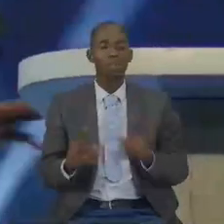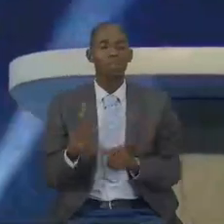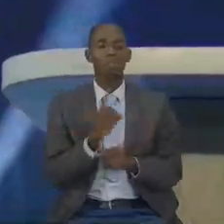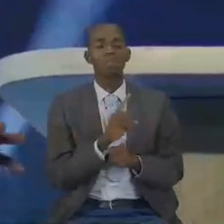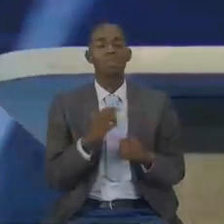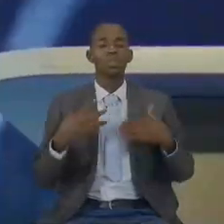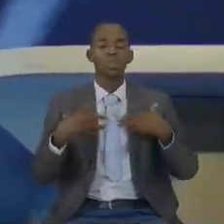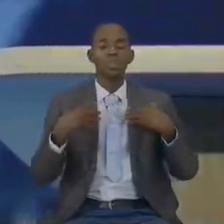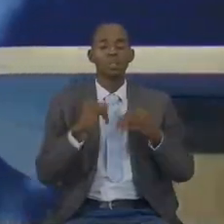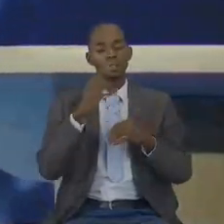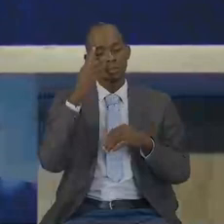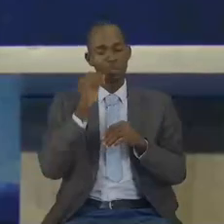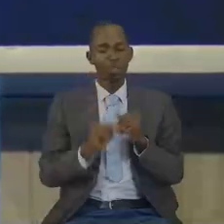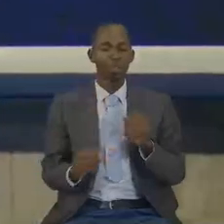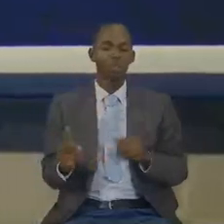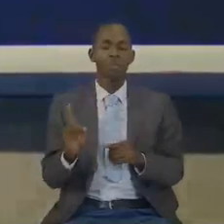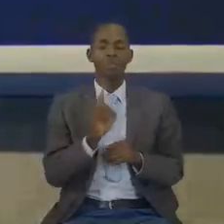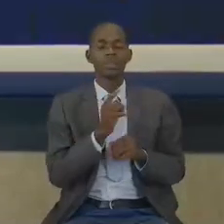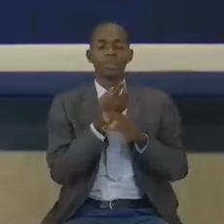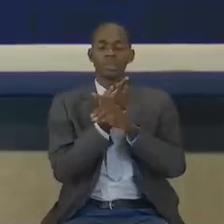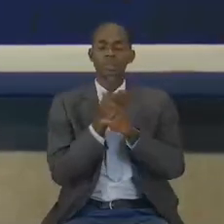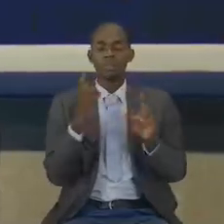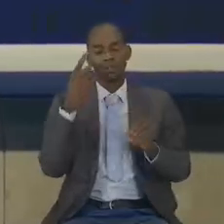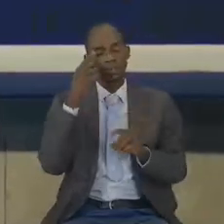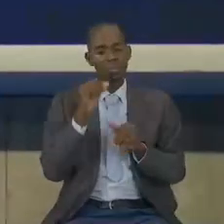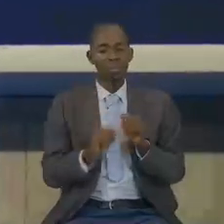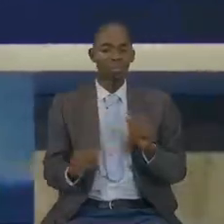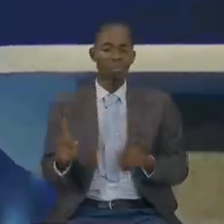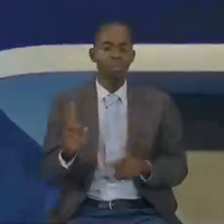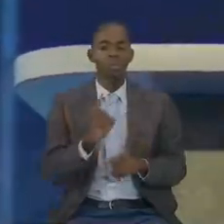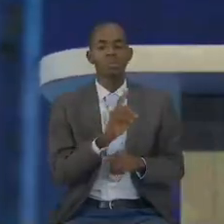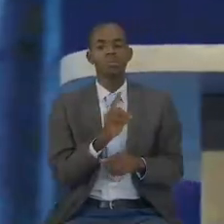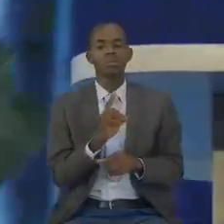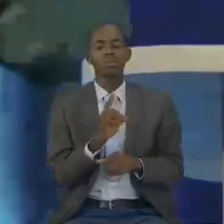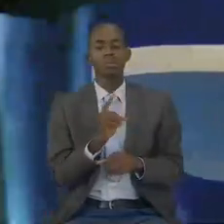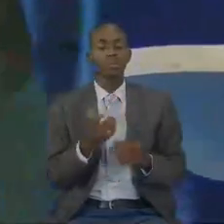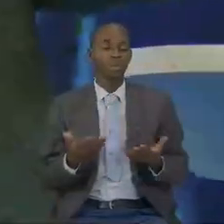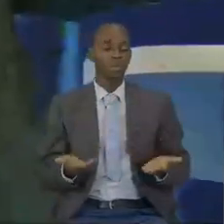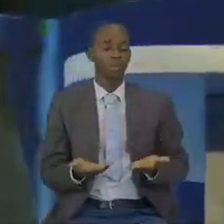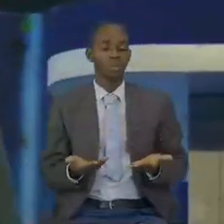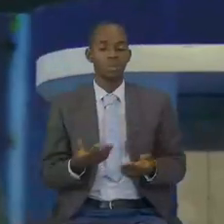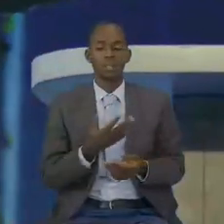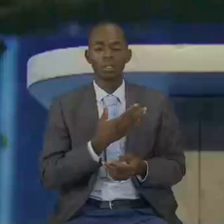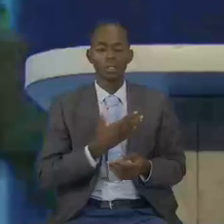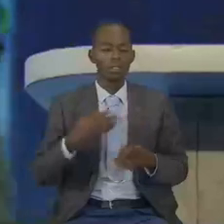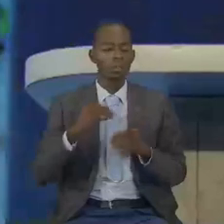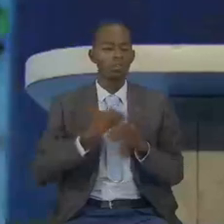Salut pour tout le monde, guérison pour tout le monde, délivrance pour tout le monde.